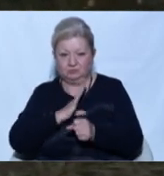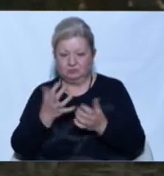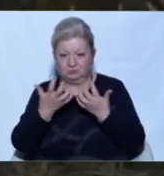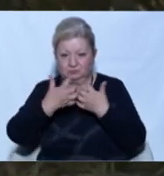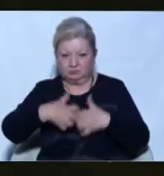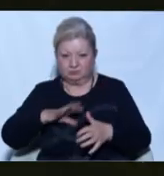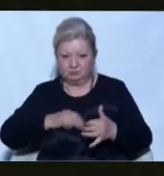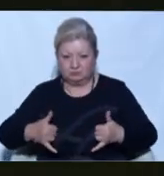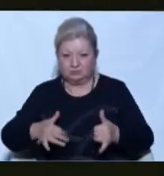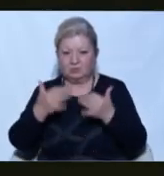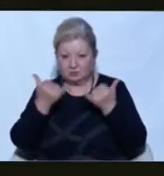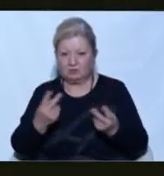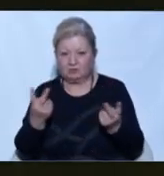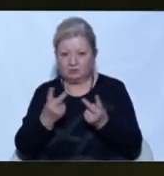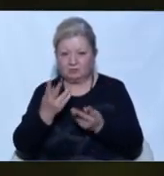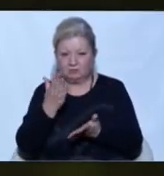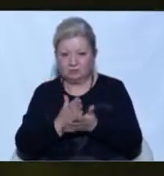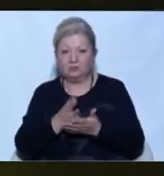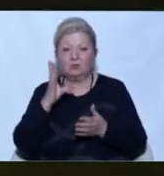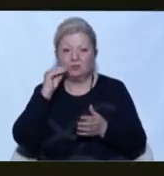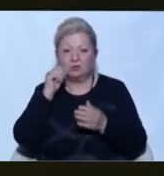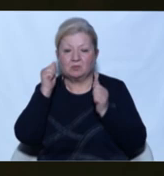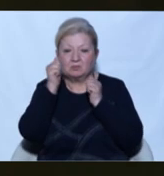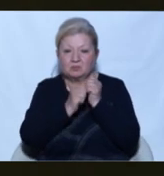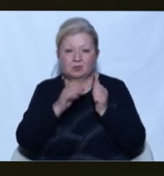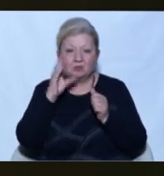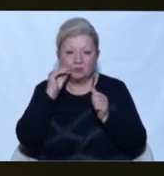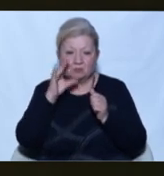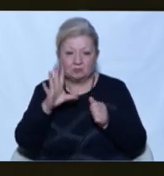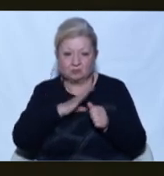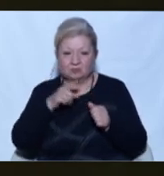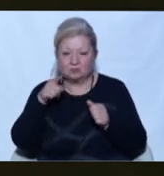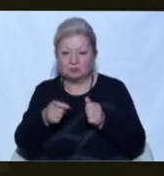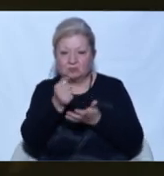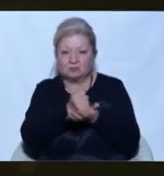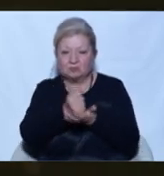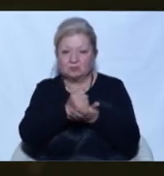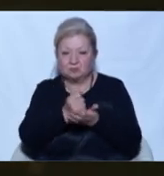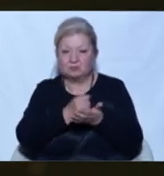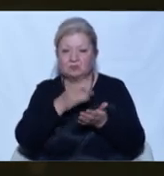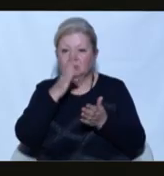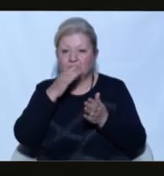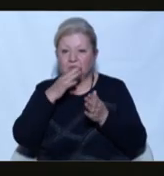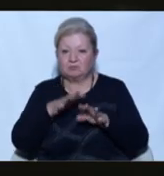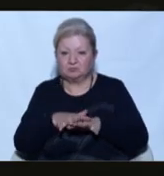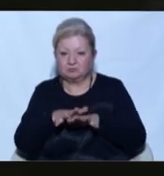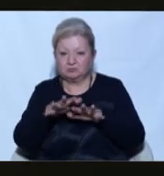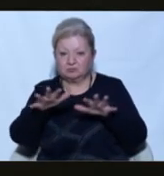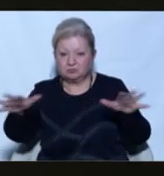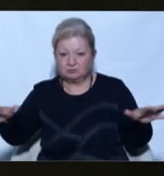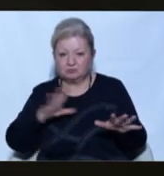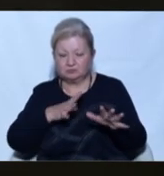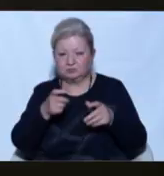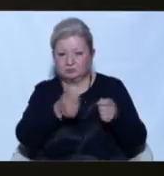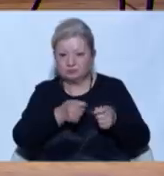დღესაც ვიყენებთ, როდესაც მშრალი პერიოდი დგებოდა, ისინი აი ამ რეზერვუარიდან ანაწილებდნენ არხებით და მინდვრებში